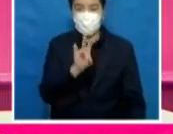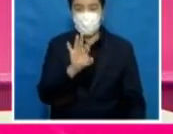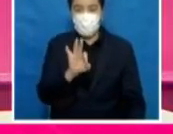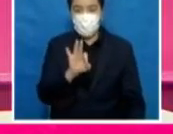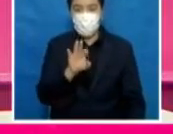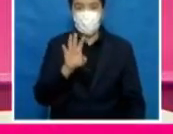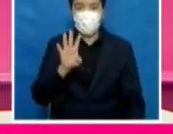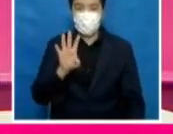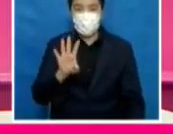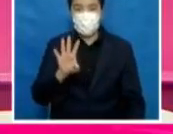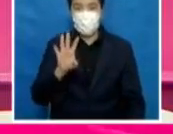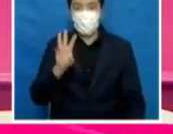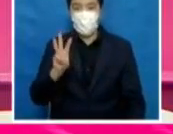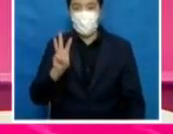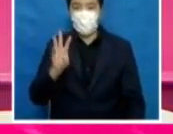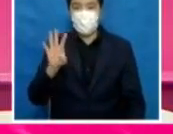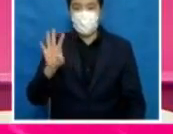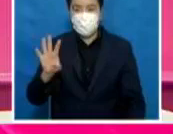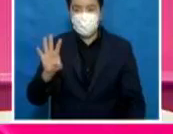3179464